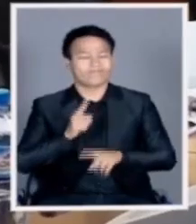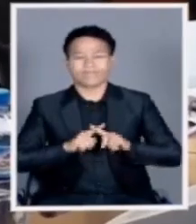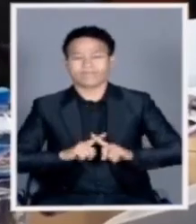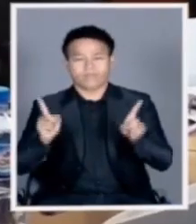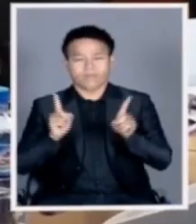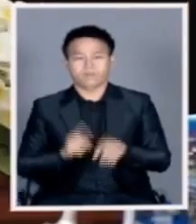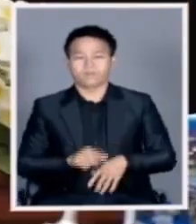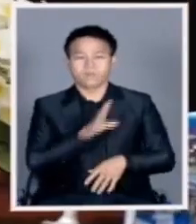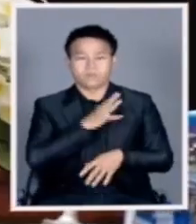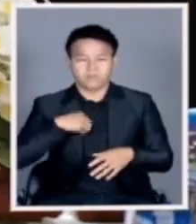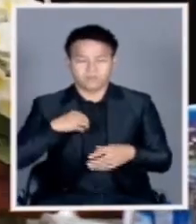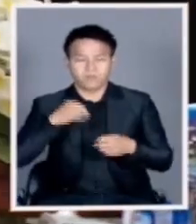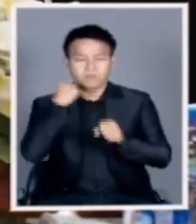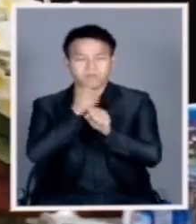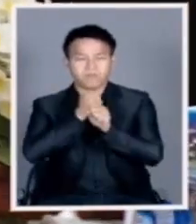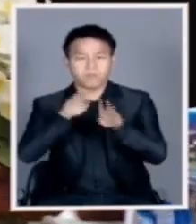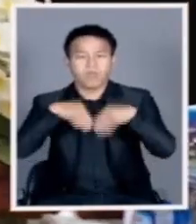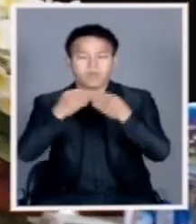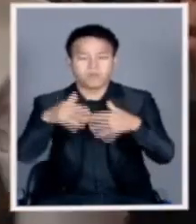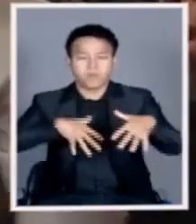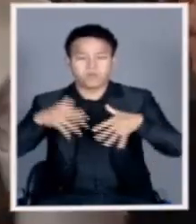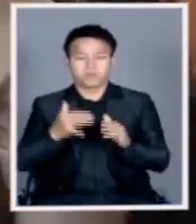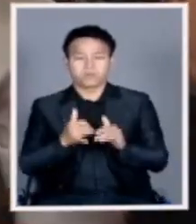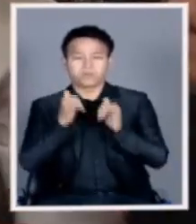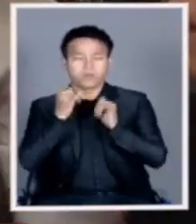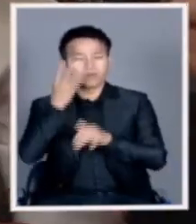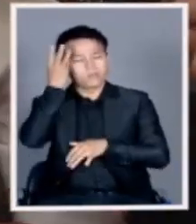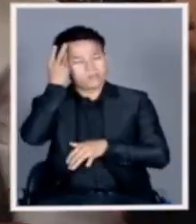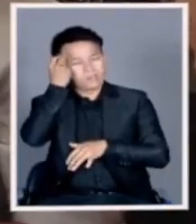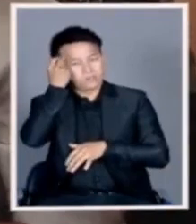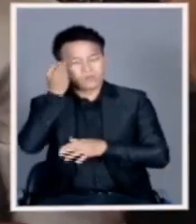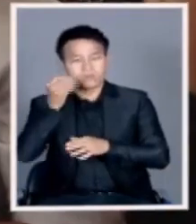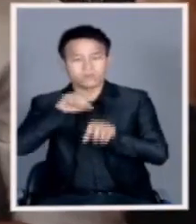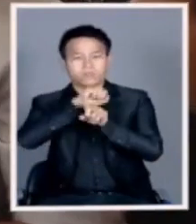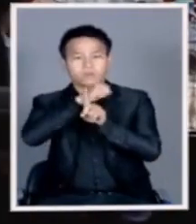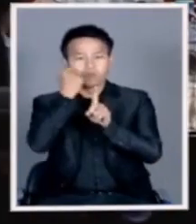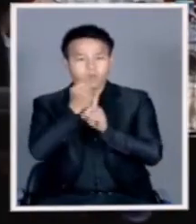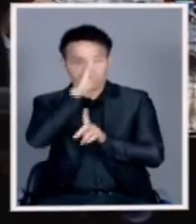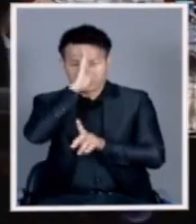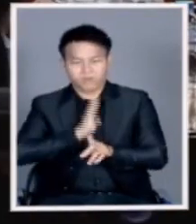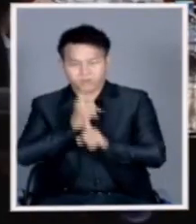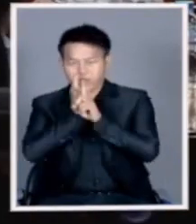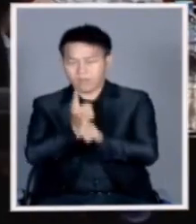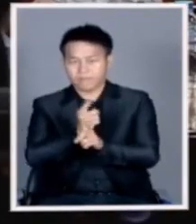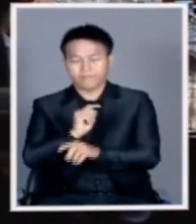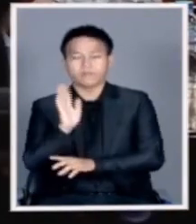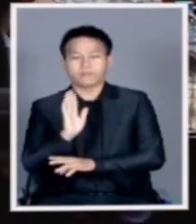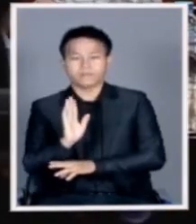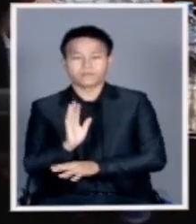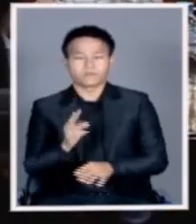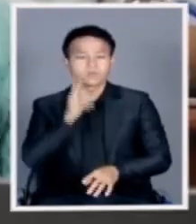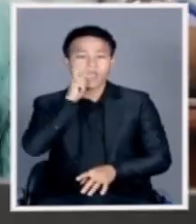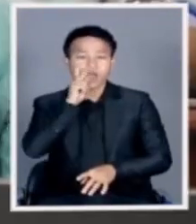ประสงค์เพื่อทำลายชื่อเสียงสร้างความย่านกลัวหรือว่าเปลี่ยนความคิดของสังคมข่าวปลอมมีหลายรูปหลายแบบเช่นข่าวที่สร้